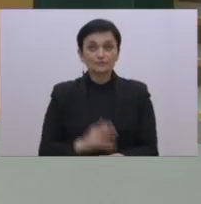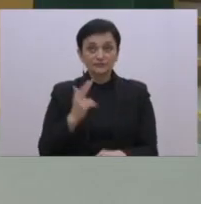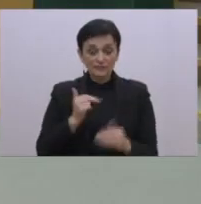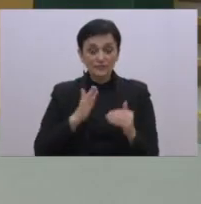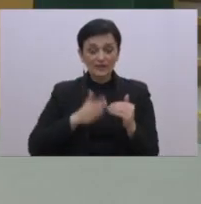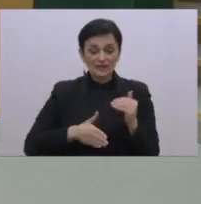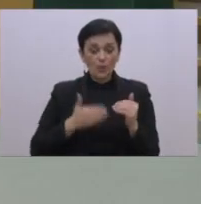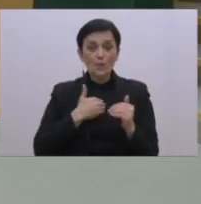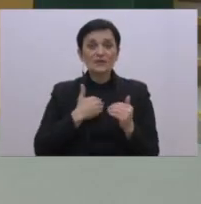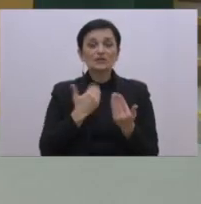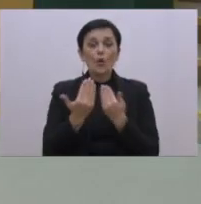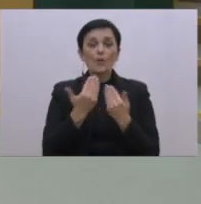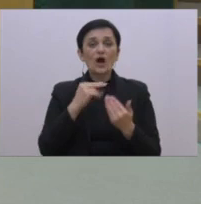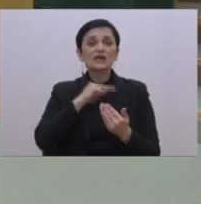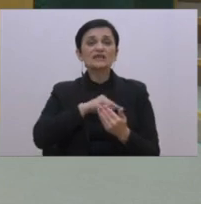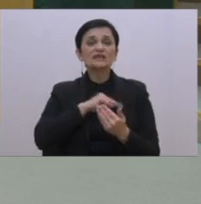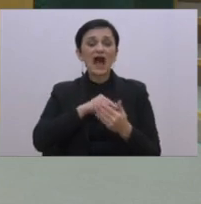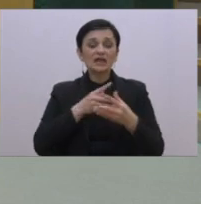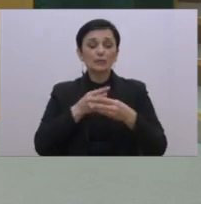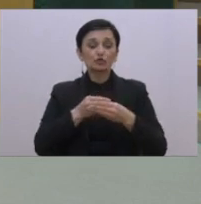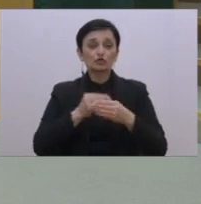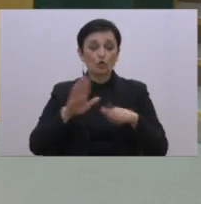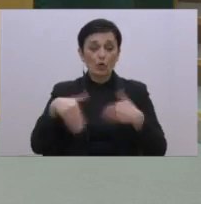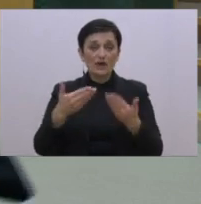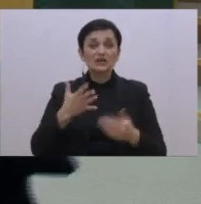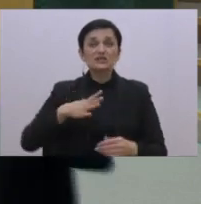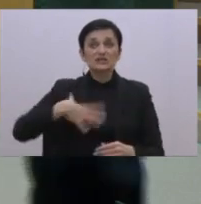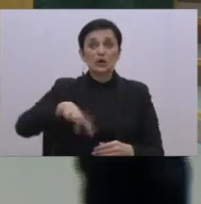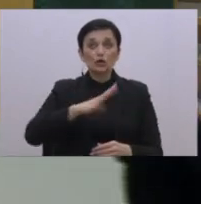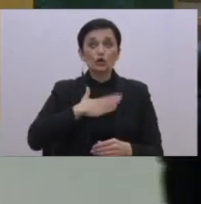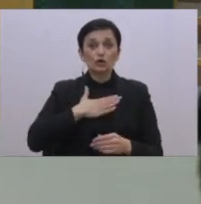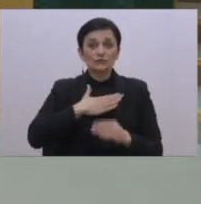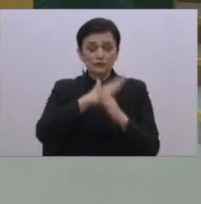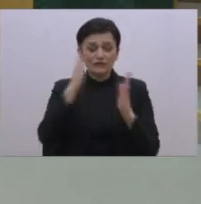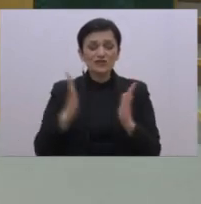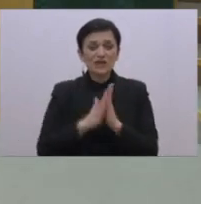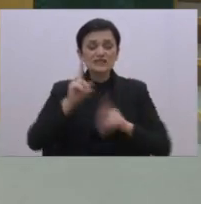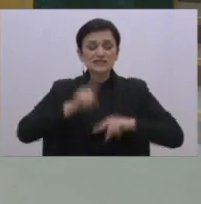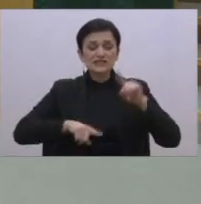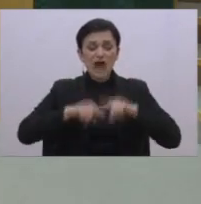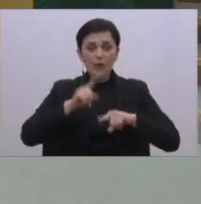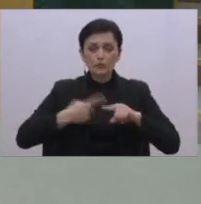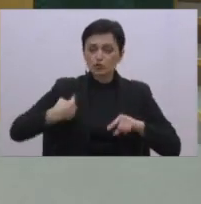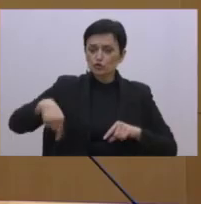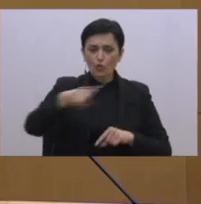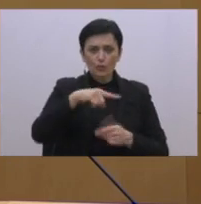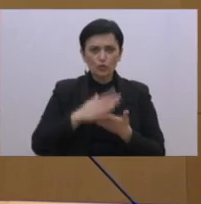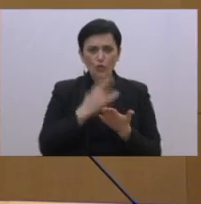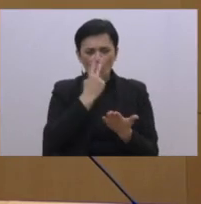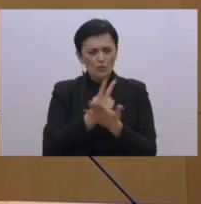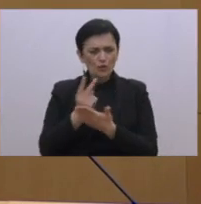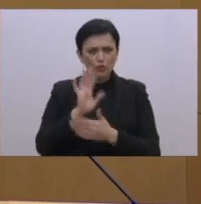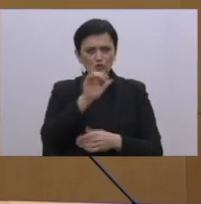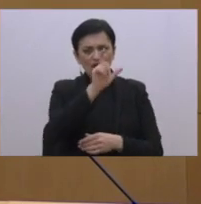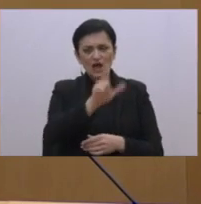Დასასრულს მინდა მოგმართოთ თანამშრომლობის წინადადებით. საქართველო ჩვენი საერთო სამშობლოა. მიუხედავად იმისა, რომ